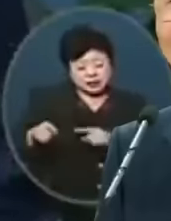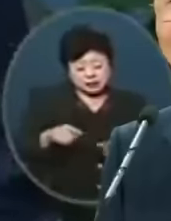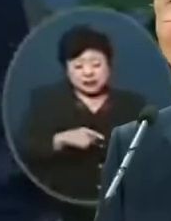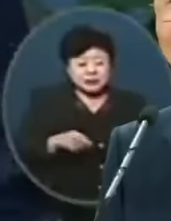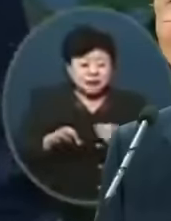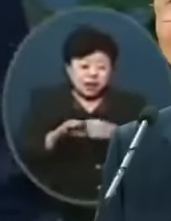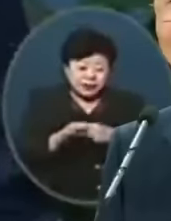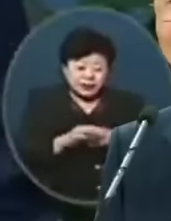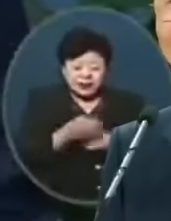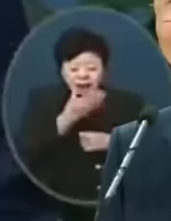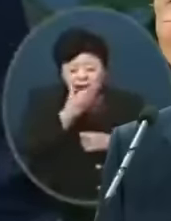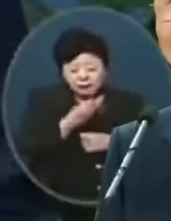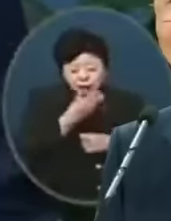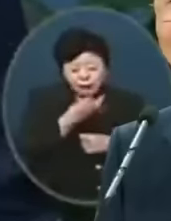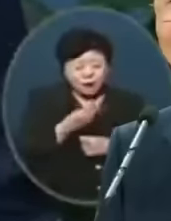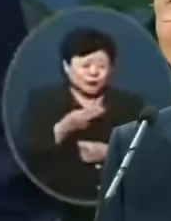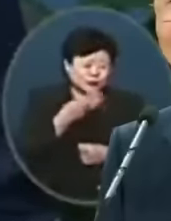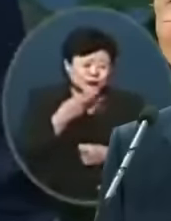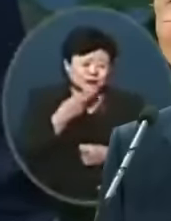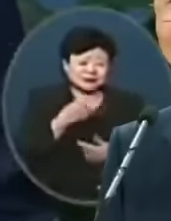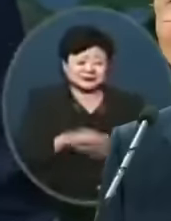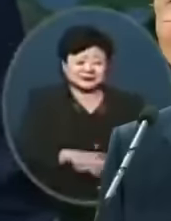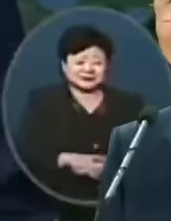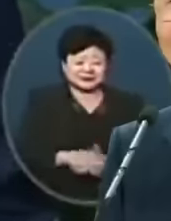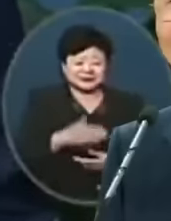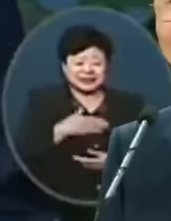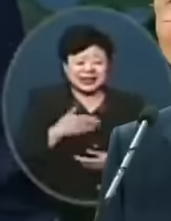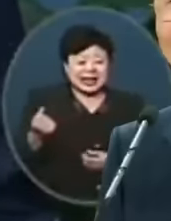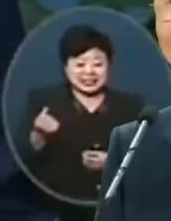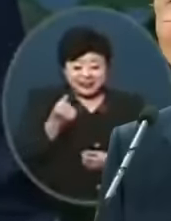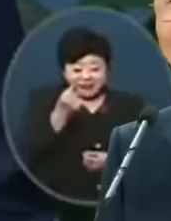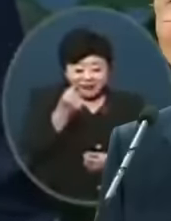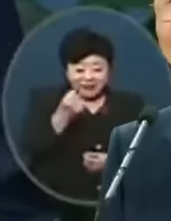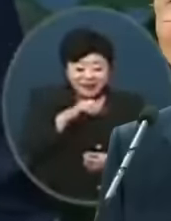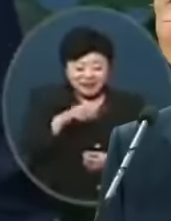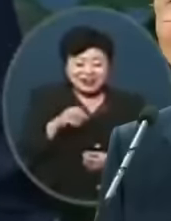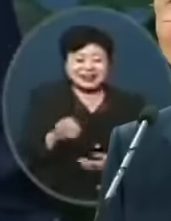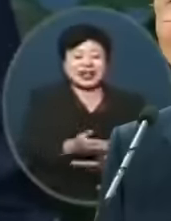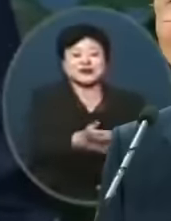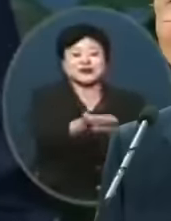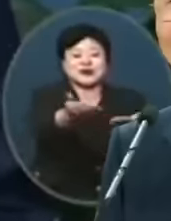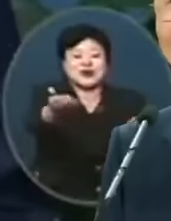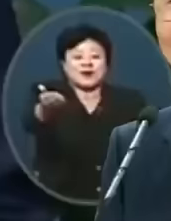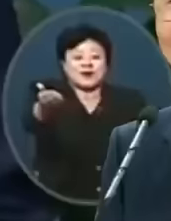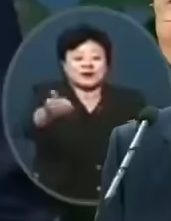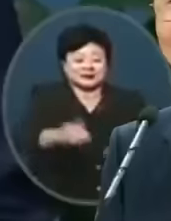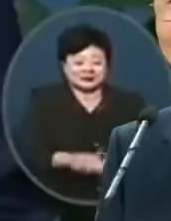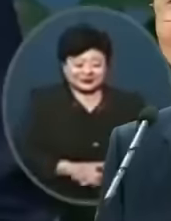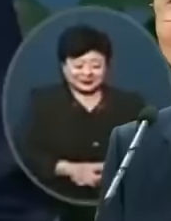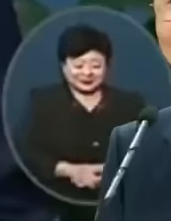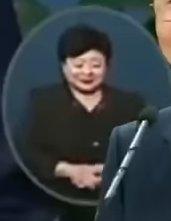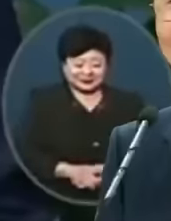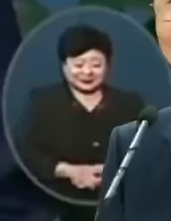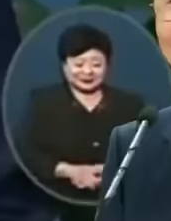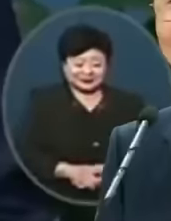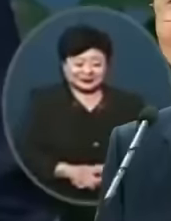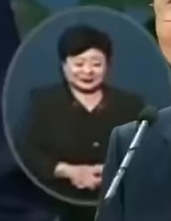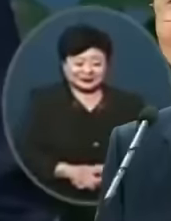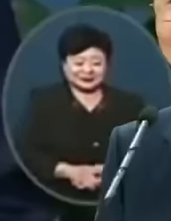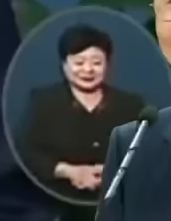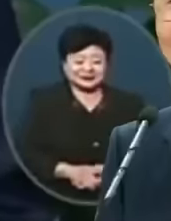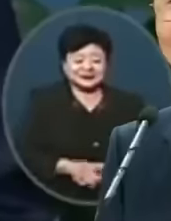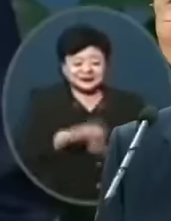있으면 행복하지 않습니다. 그런데 내 가진 것을 이웃과 나누게 되면 나눈